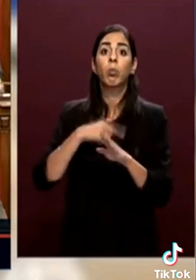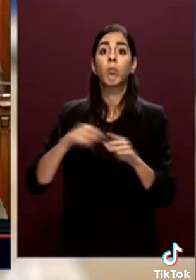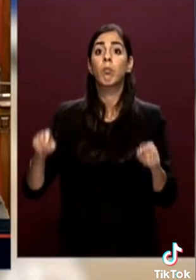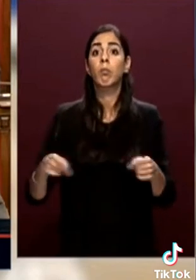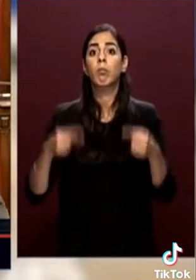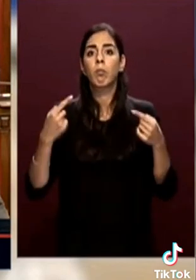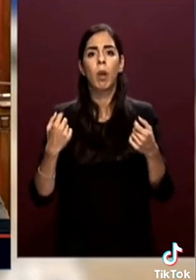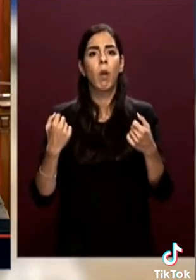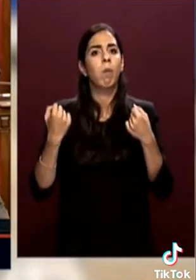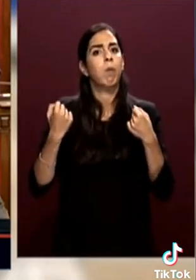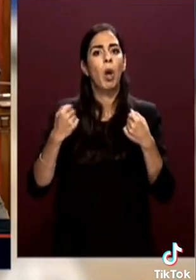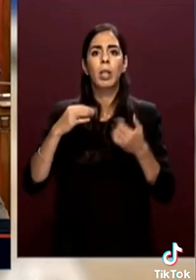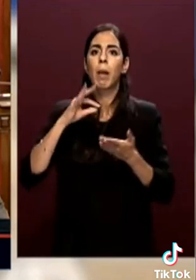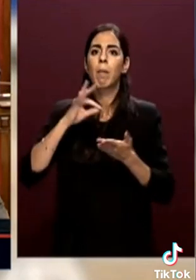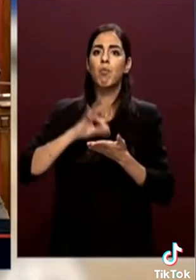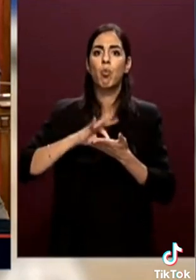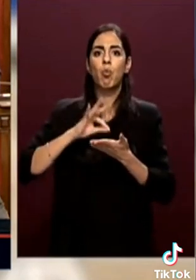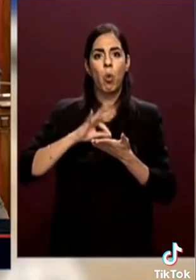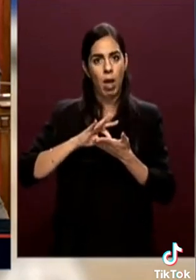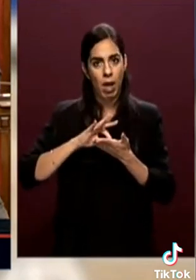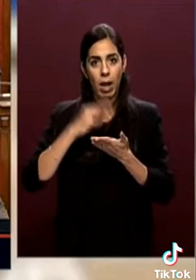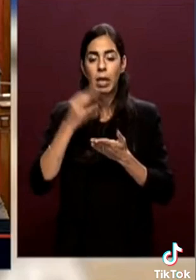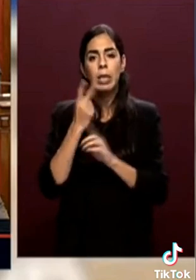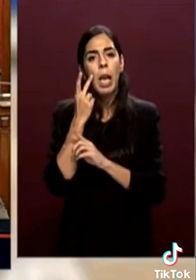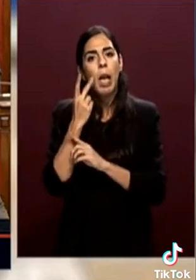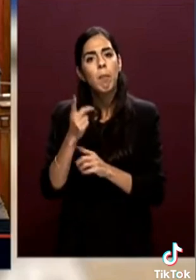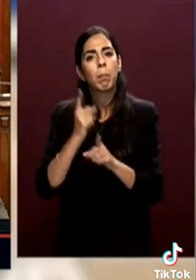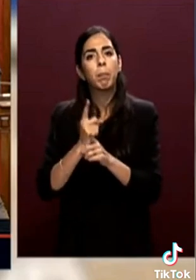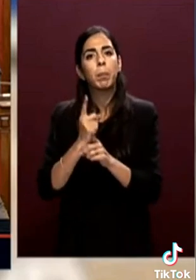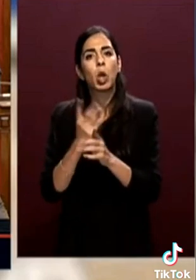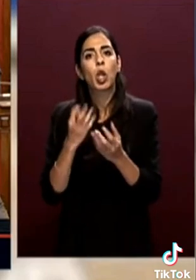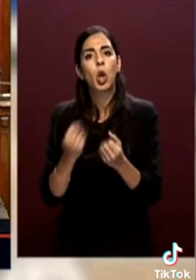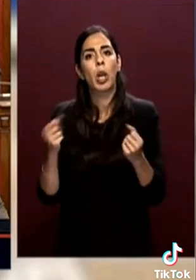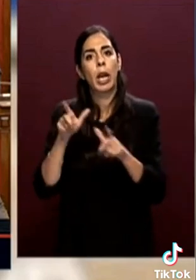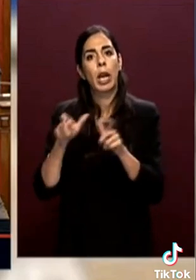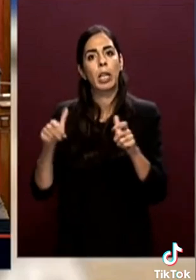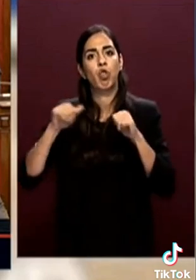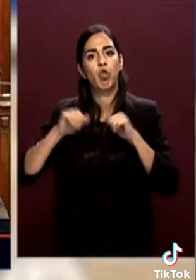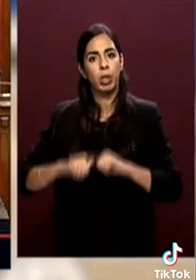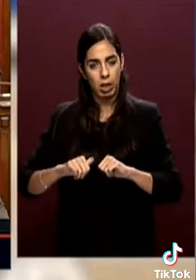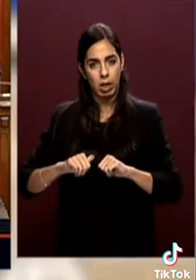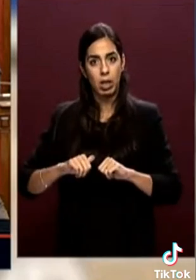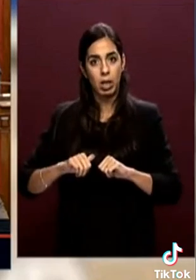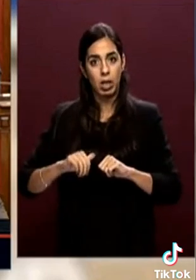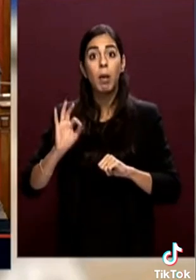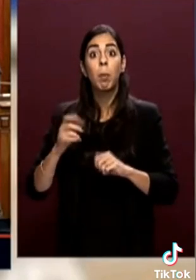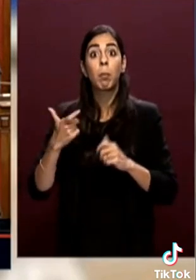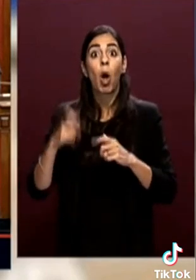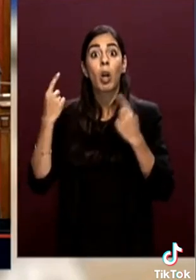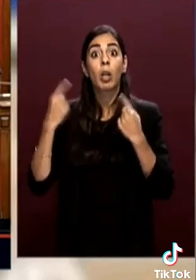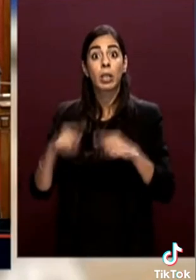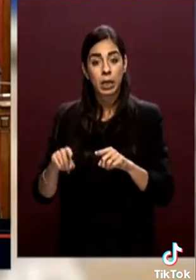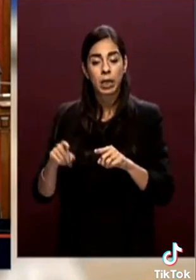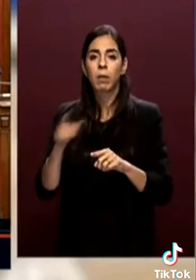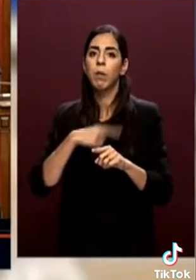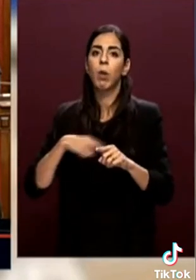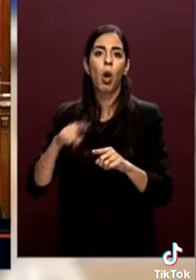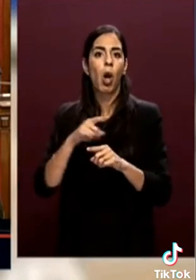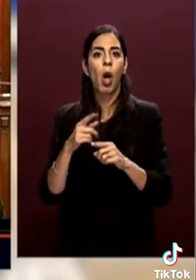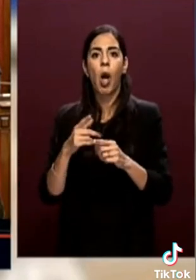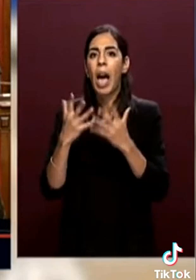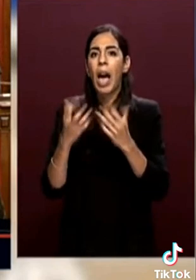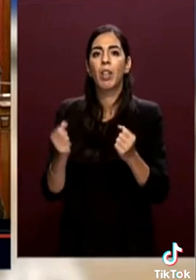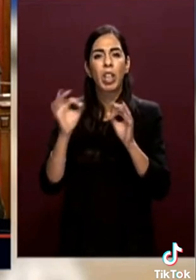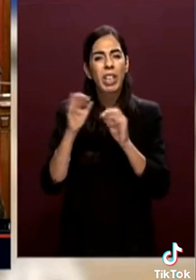sempre e costantemente ai bisogni concreti dei cittadini, ma proprio per questo sarà implacabile e